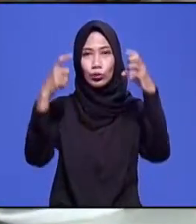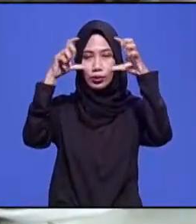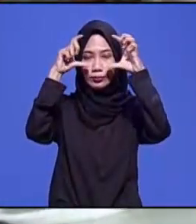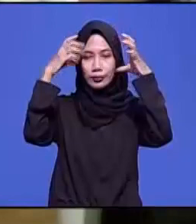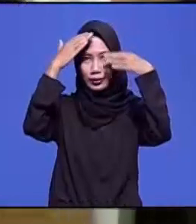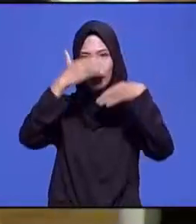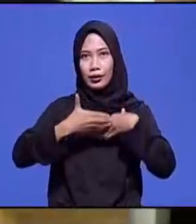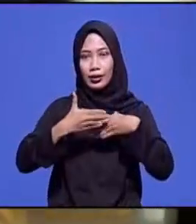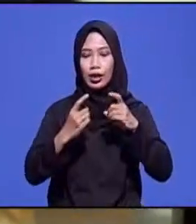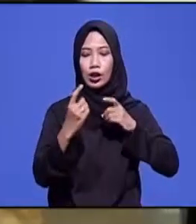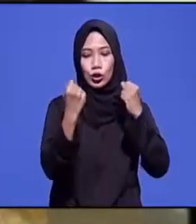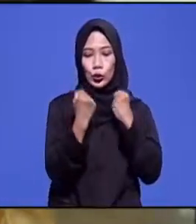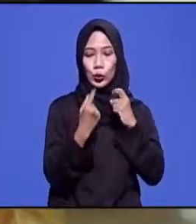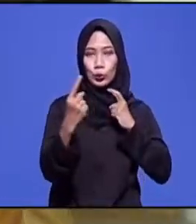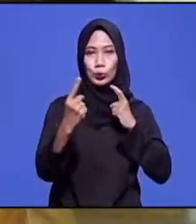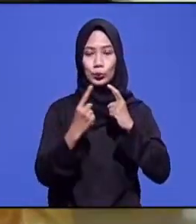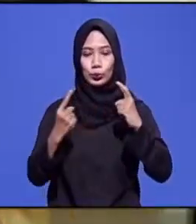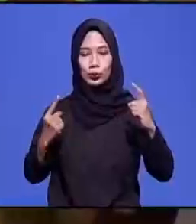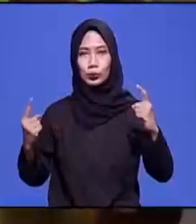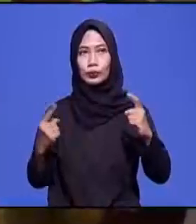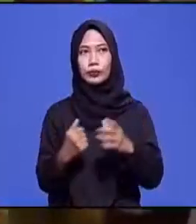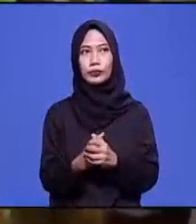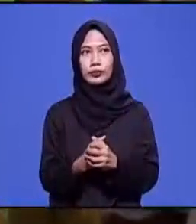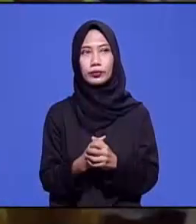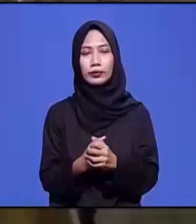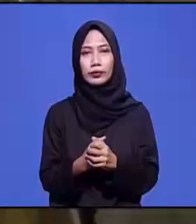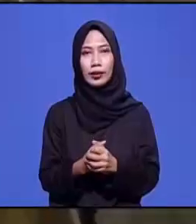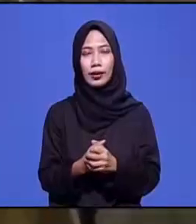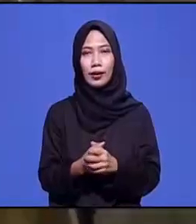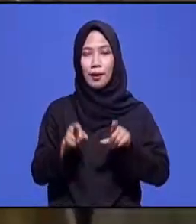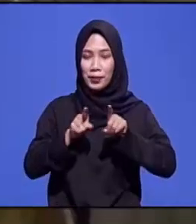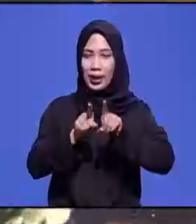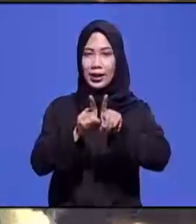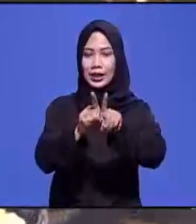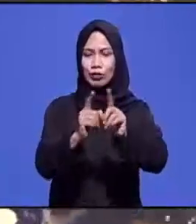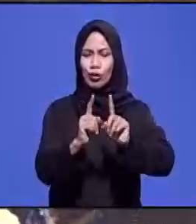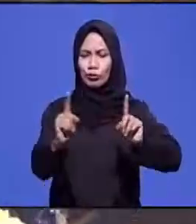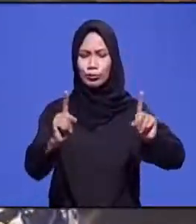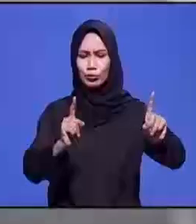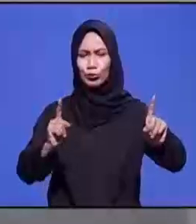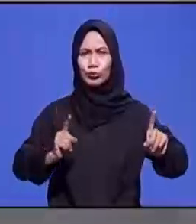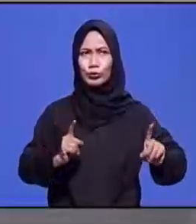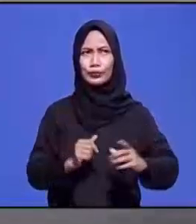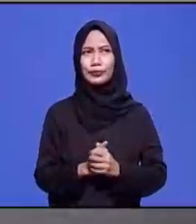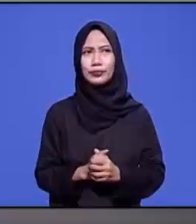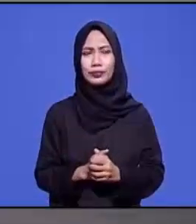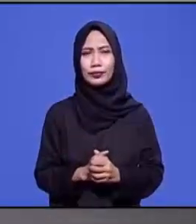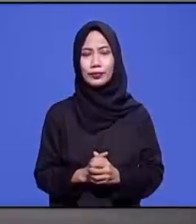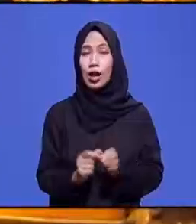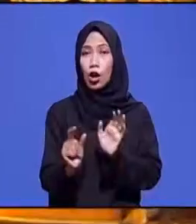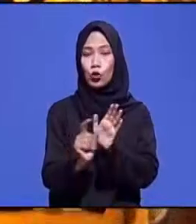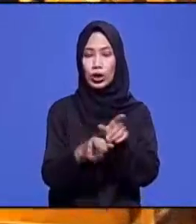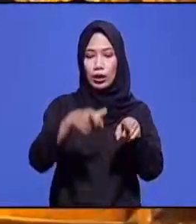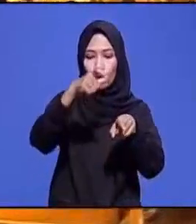hingga pengaturan jarak fisik yang harus dipatuhi para tamu, pasangan pengantin, dan panitia penyelenggara pernikahan. Undangan digital lengkap